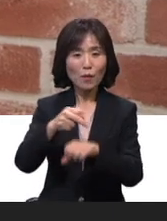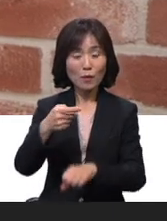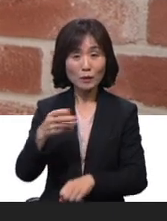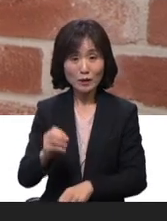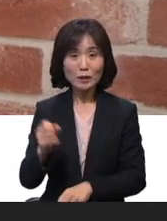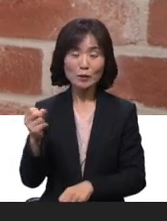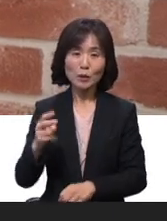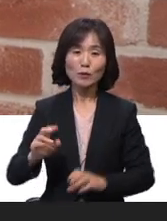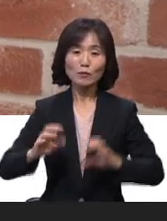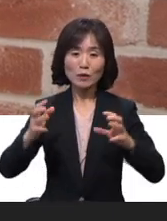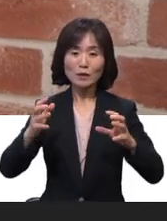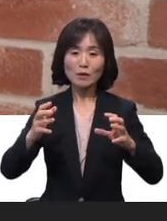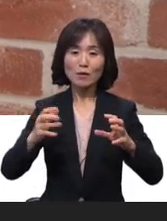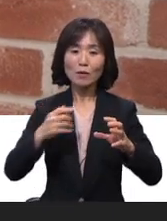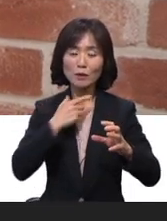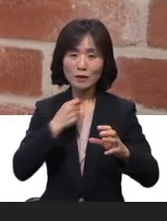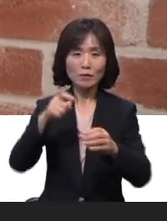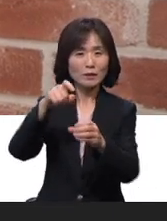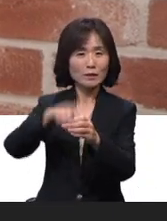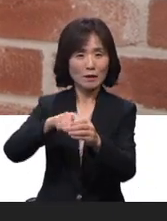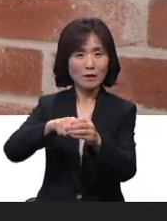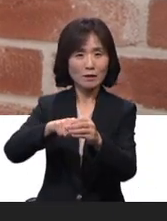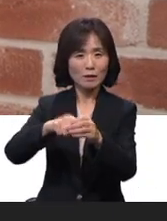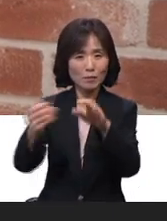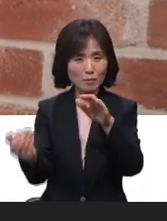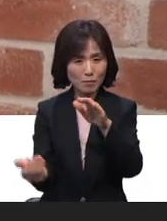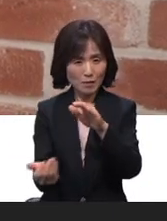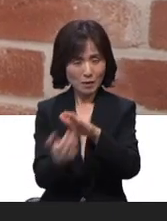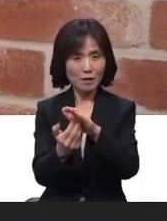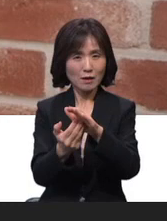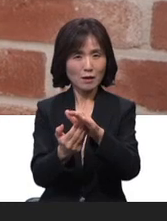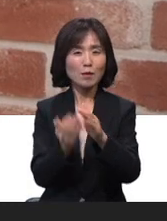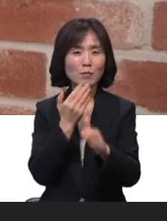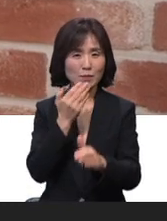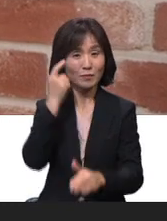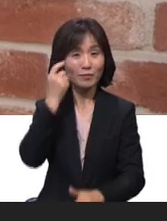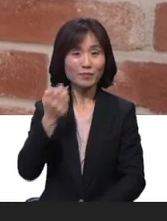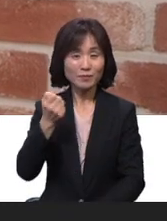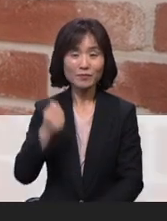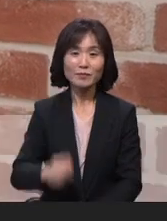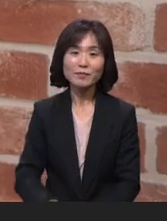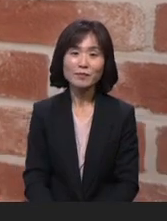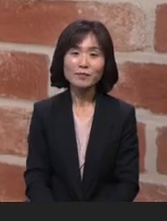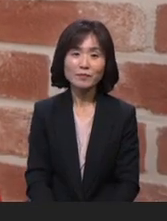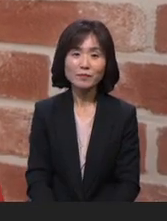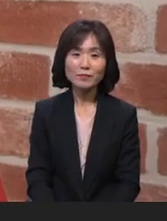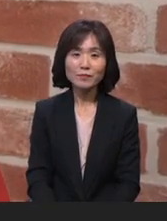코딩이나 아니면 뭐 국가에서 바라는 어떤 그런 지향점과 좀 가까워질 거라고 생각을 합니다.